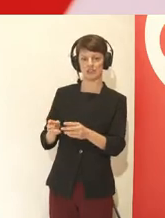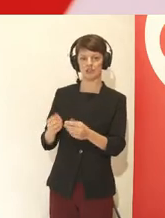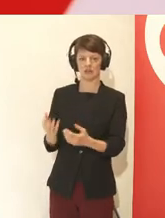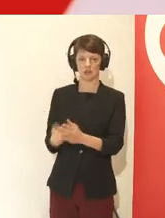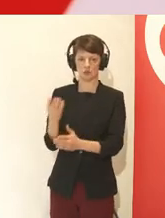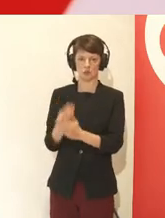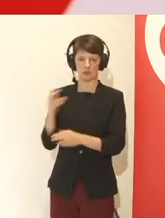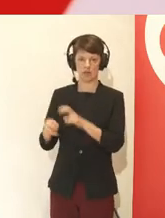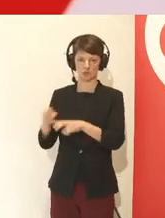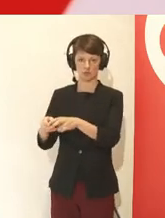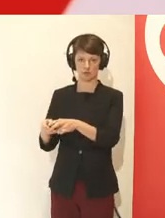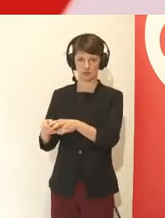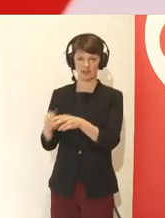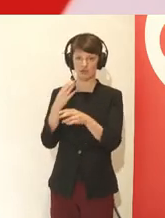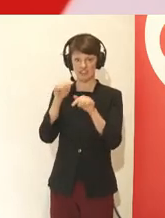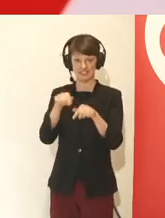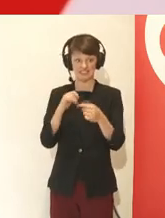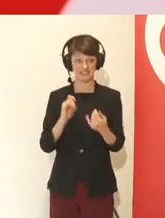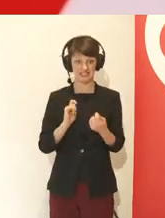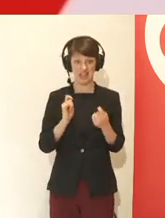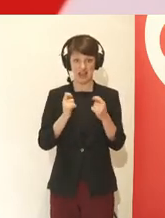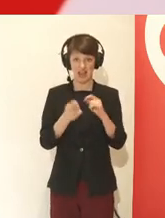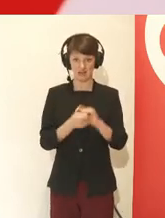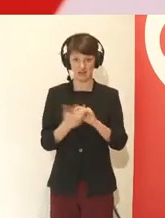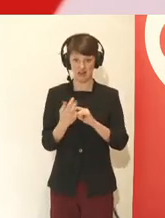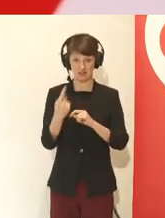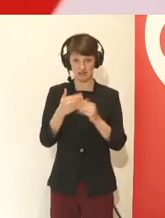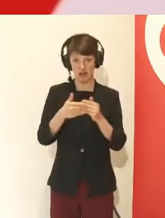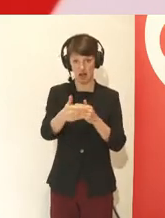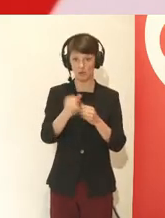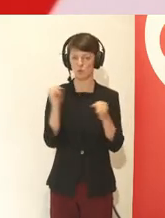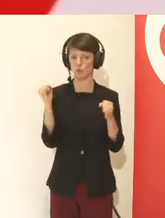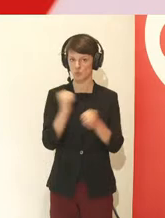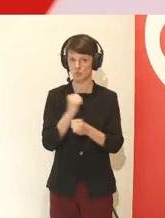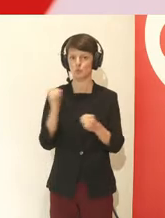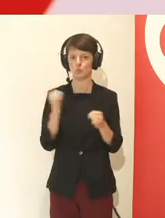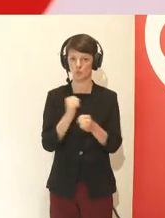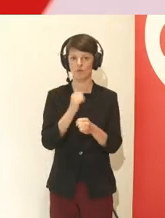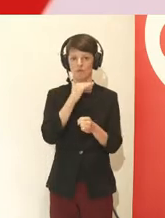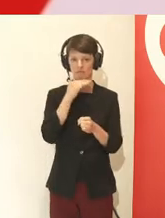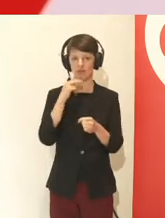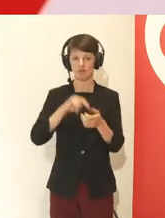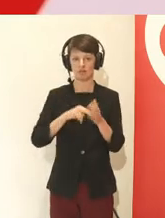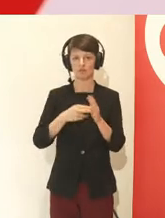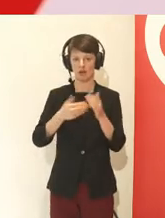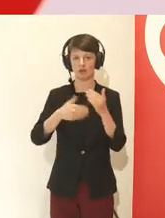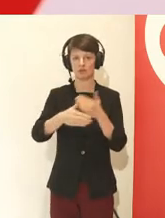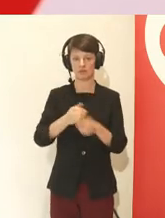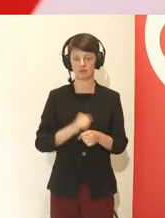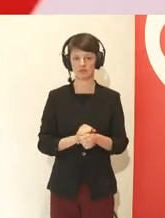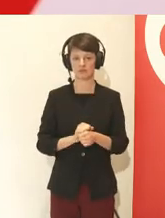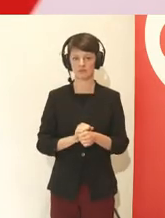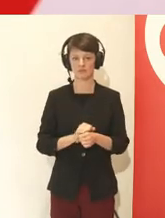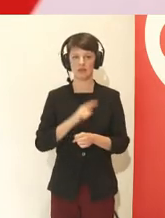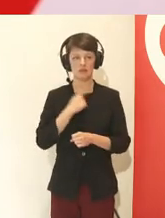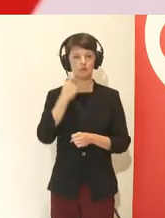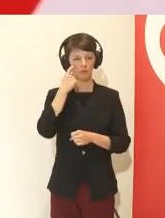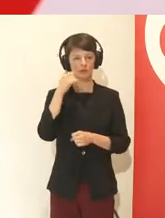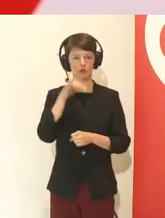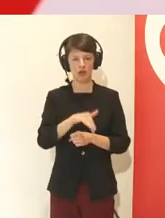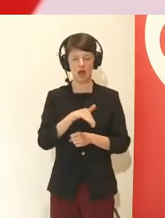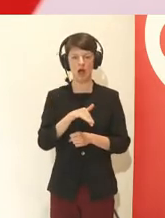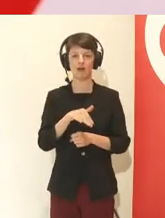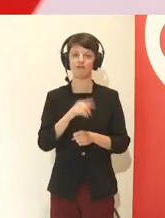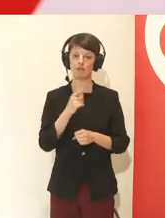wollen dann haben wir richtig was vor und ich bin fest davon überzeugt wir sollten uns das vornehmen wir